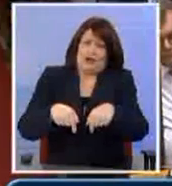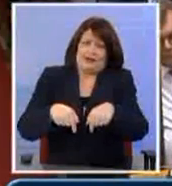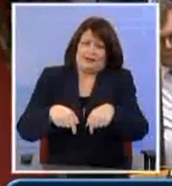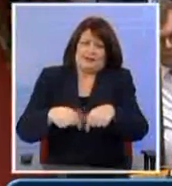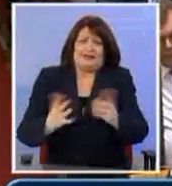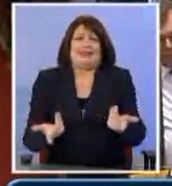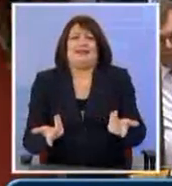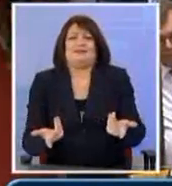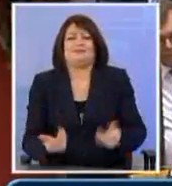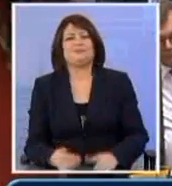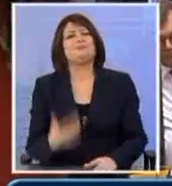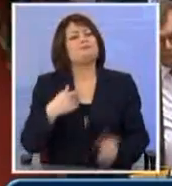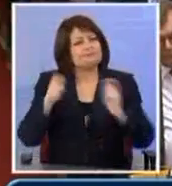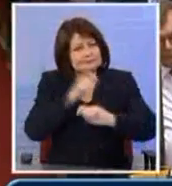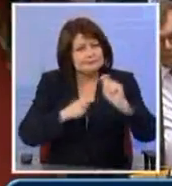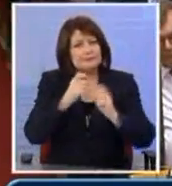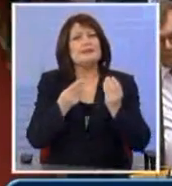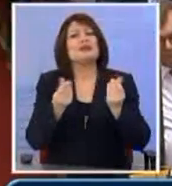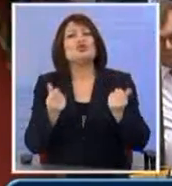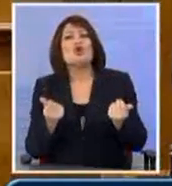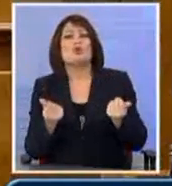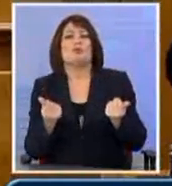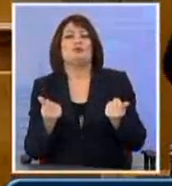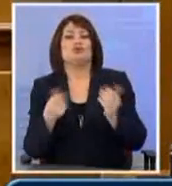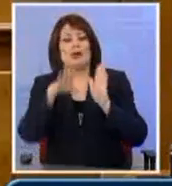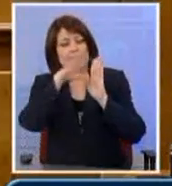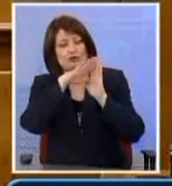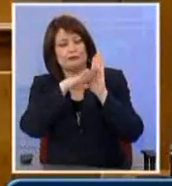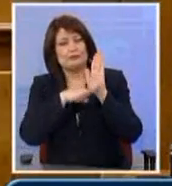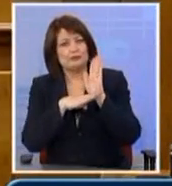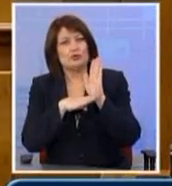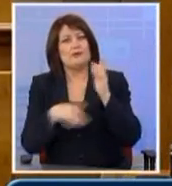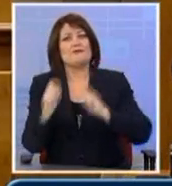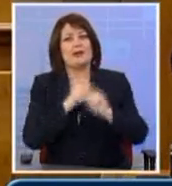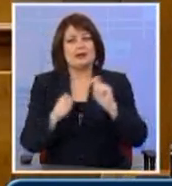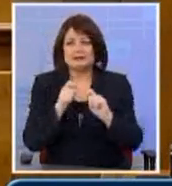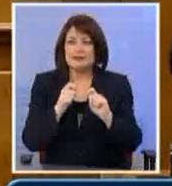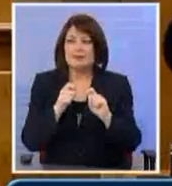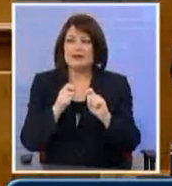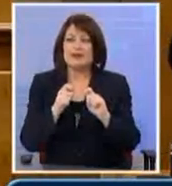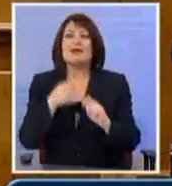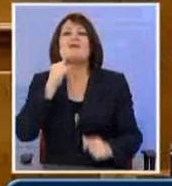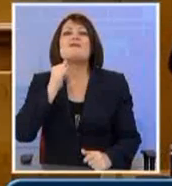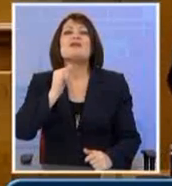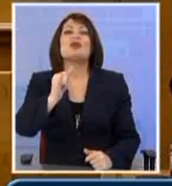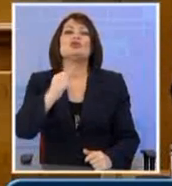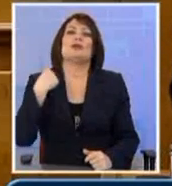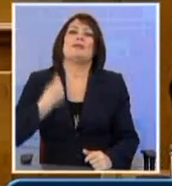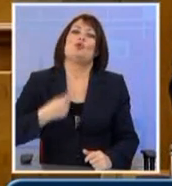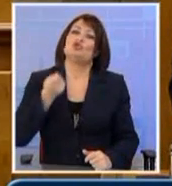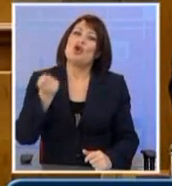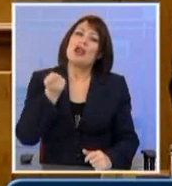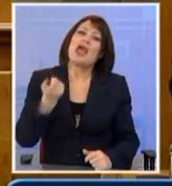Γιατί έχουμε δημιουργήσει με τον τρόπο αυτό τις προϋποθέσεις της βιωσιμότητας του δημοσίου